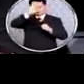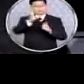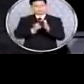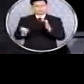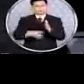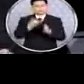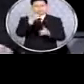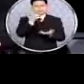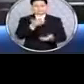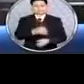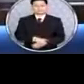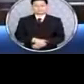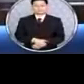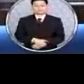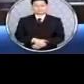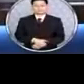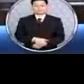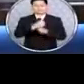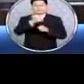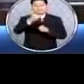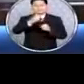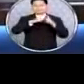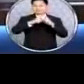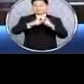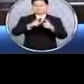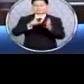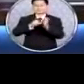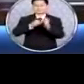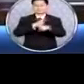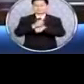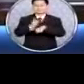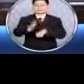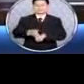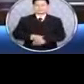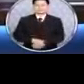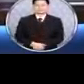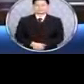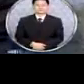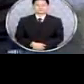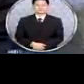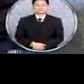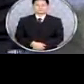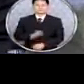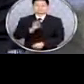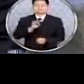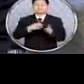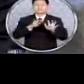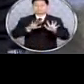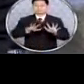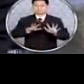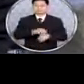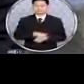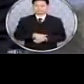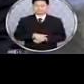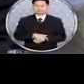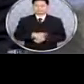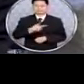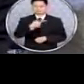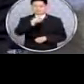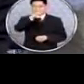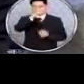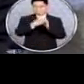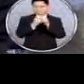谢。 请马英九先生回答，时间是1分30秒。 好的，我们打造一个友善的